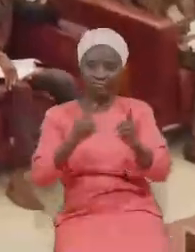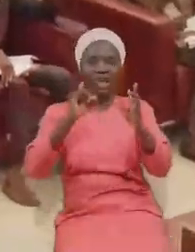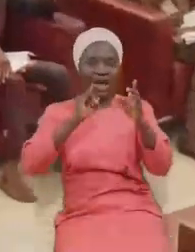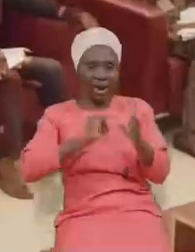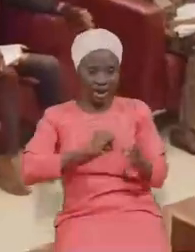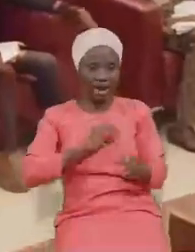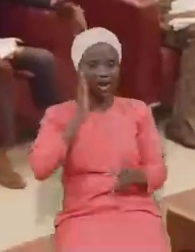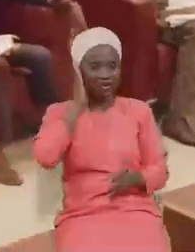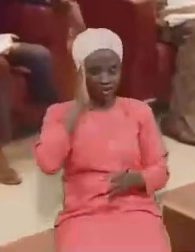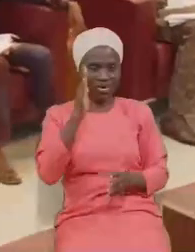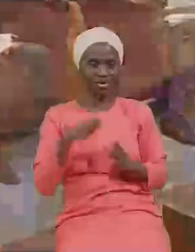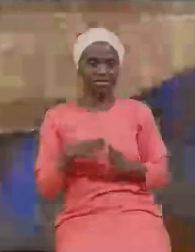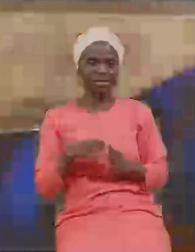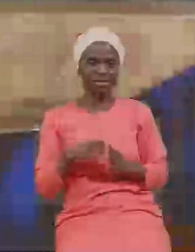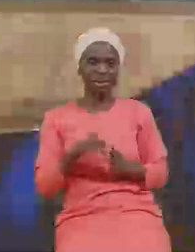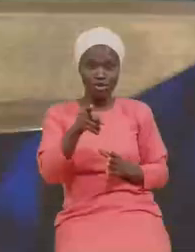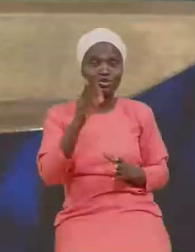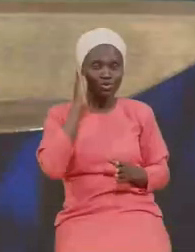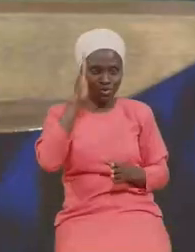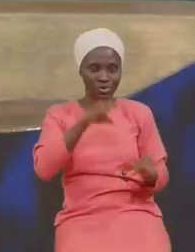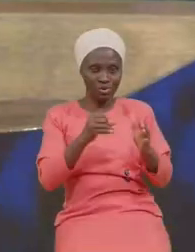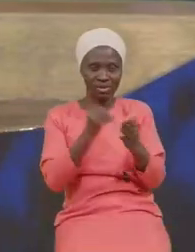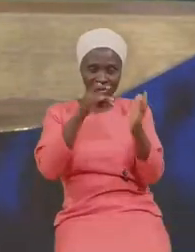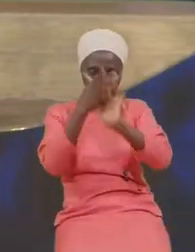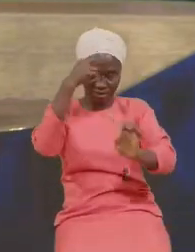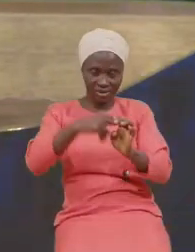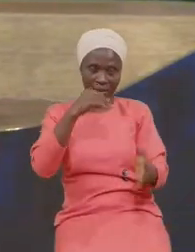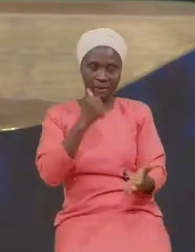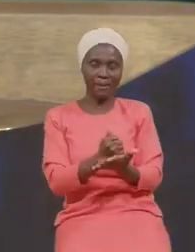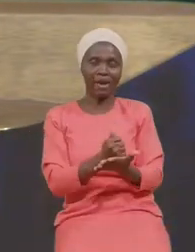vous le ferez au nom de Jésus Christ